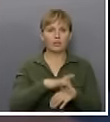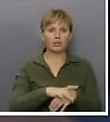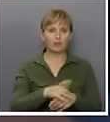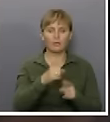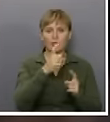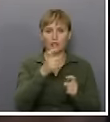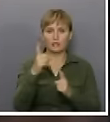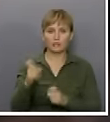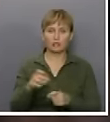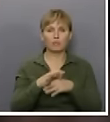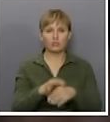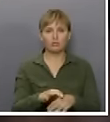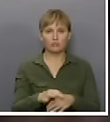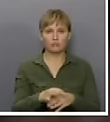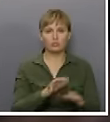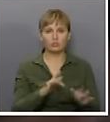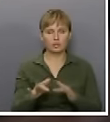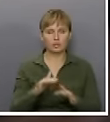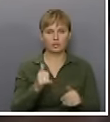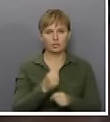огнестрельного оружия проводятся